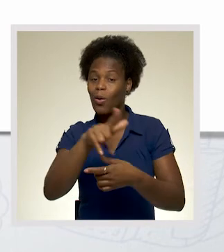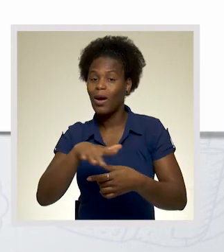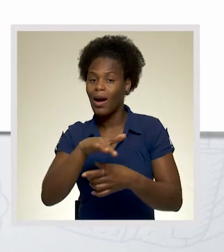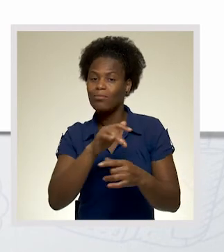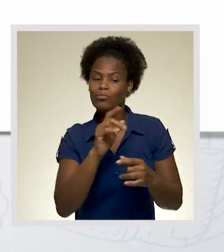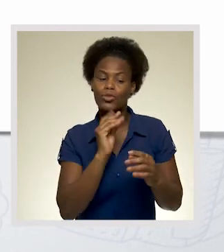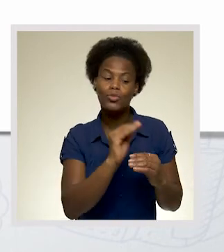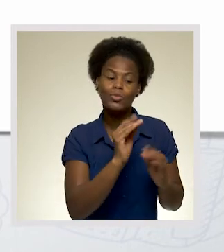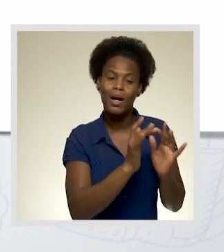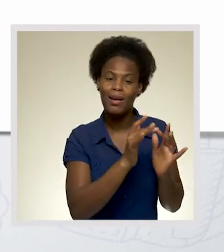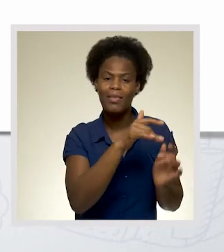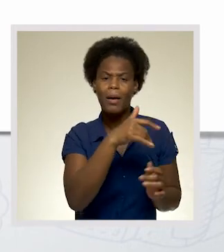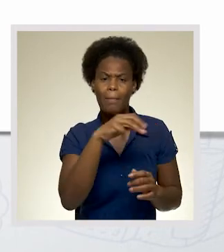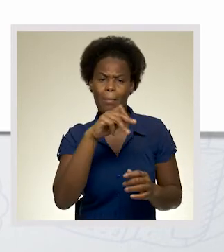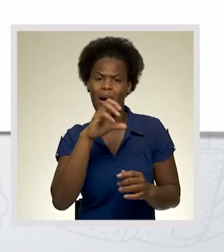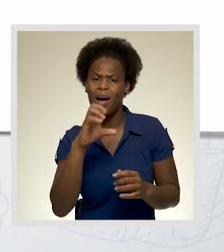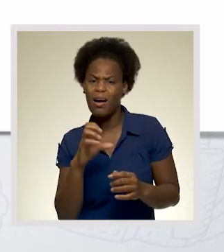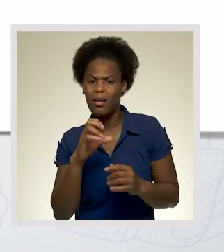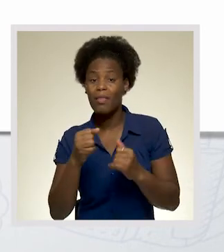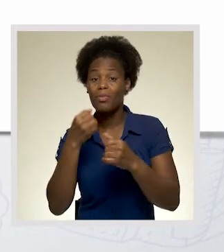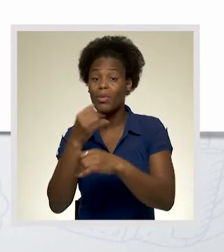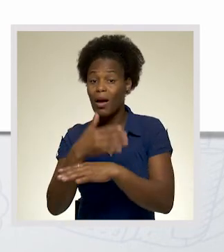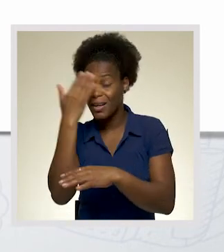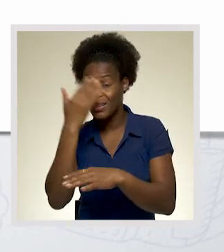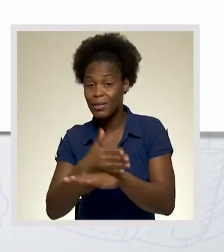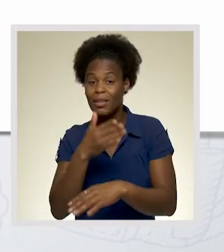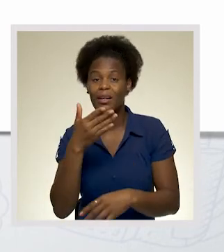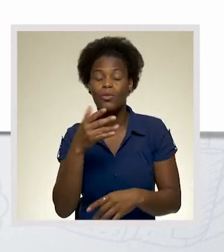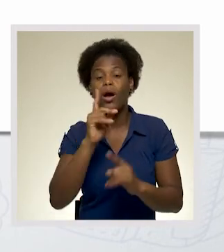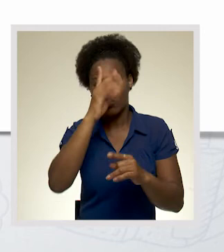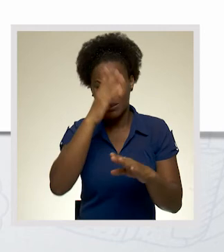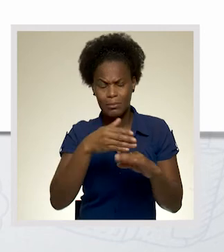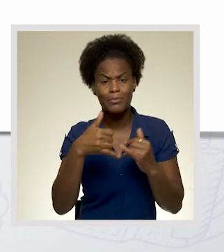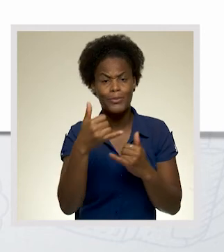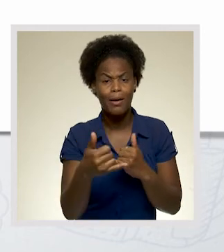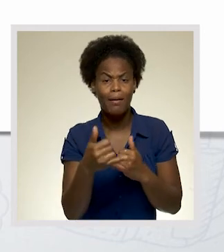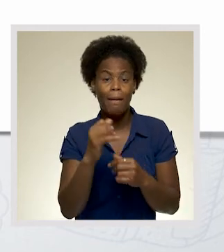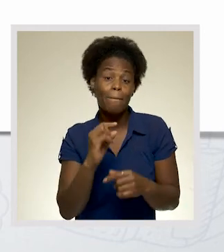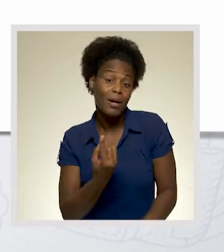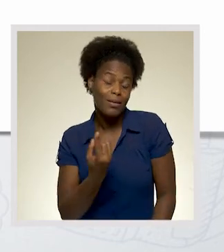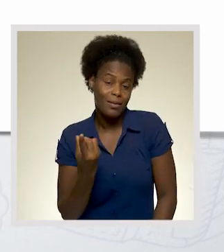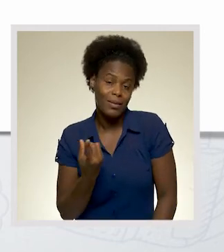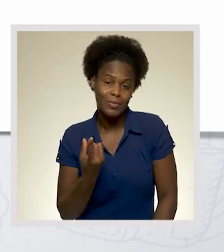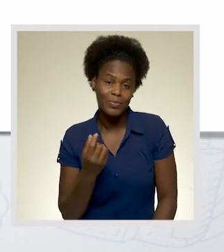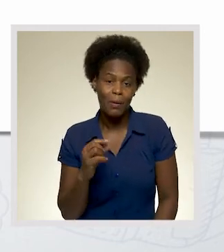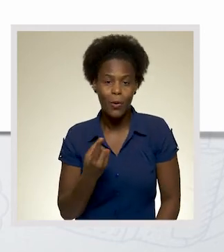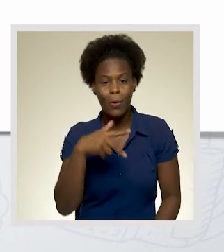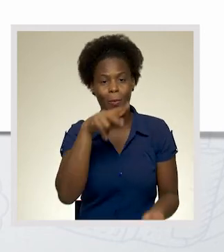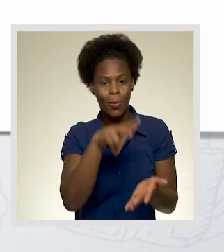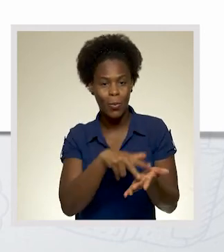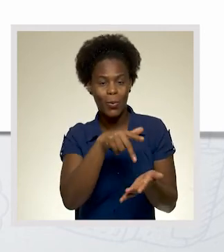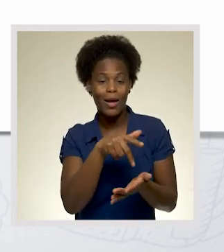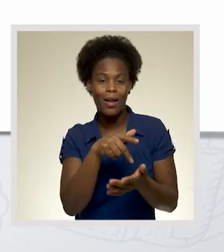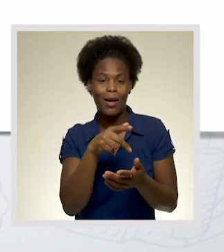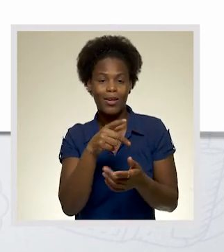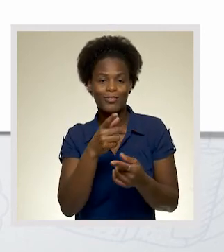local a contacté Marc le lendemain de cet incident pour